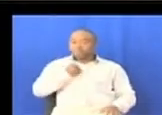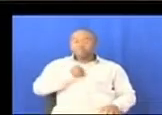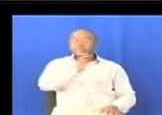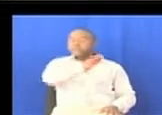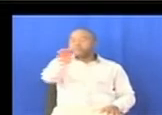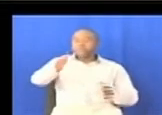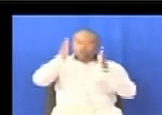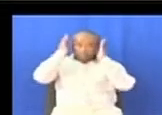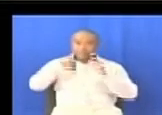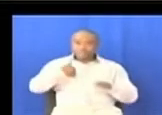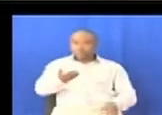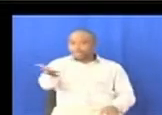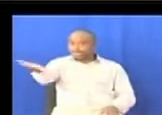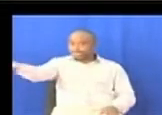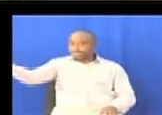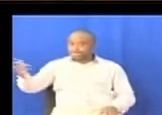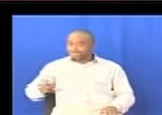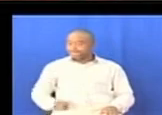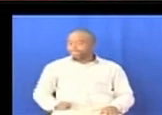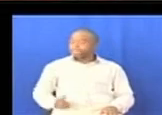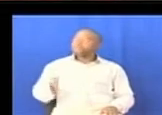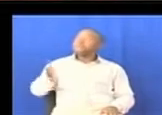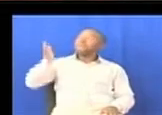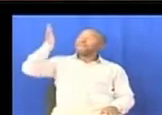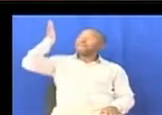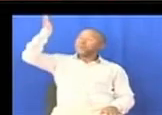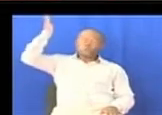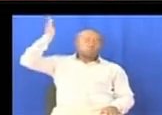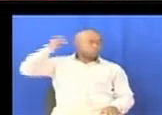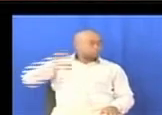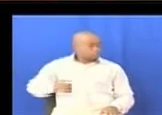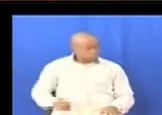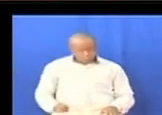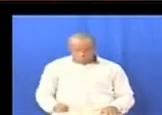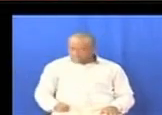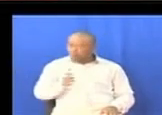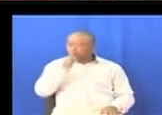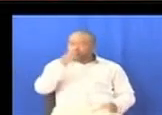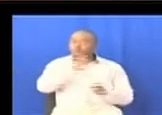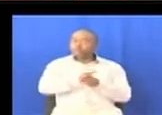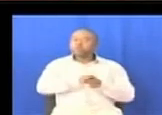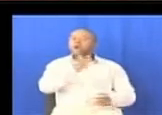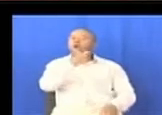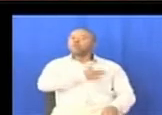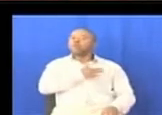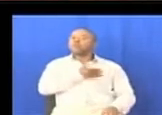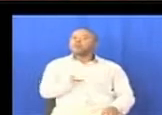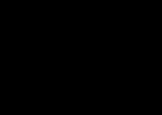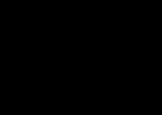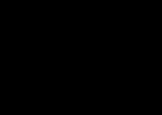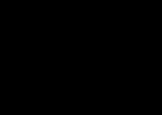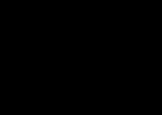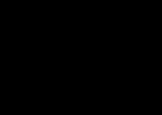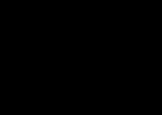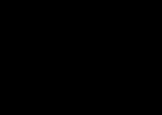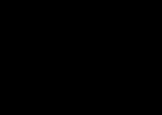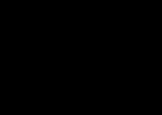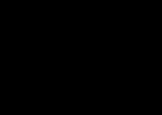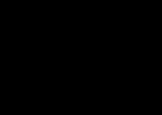wabunge, Mungu ni mwenye huruma. Amina. Na huruma ya Mungu haina